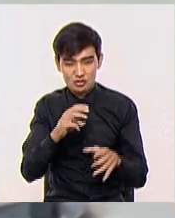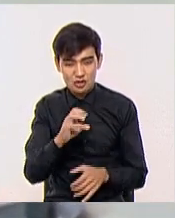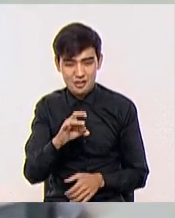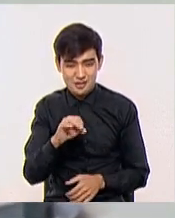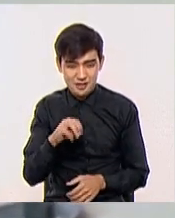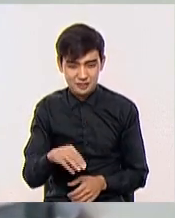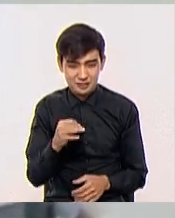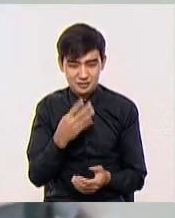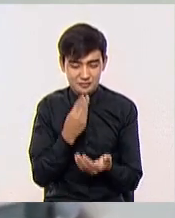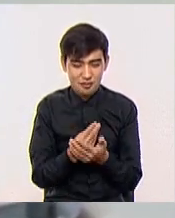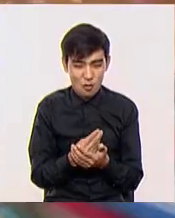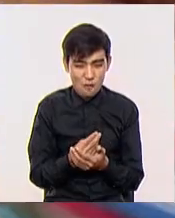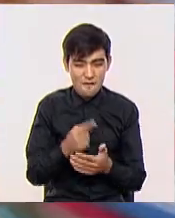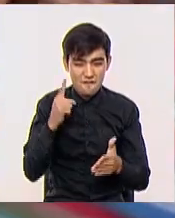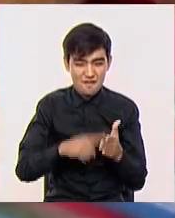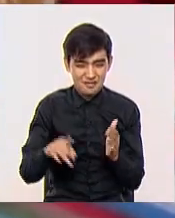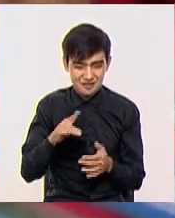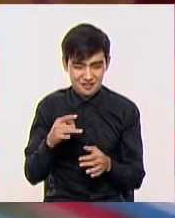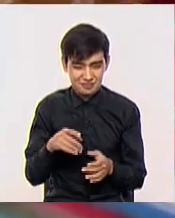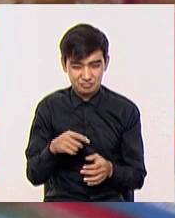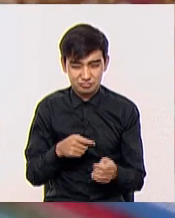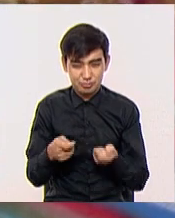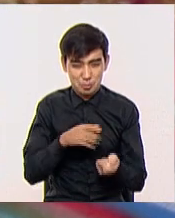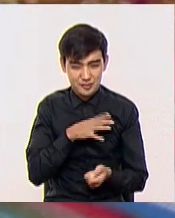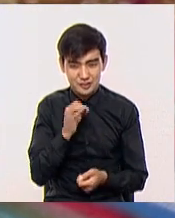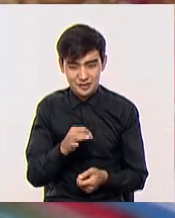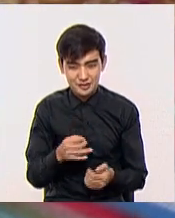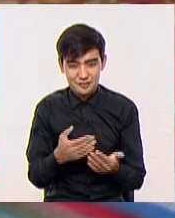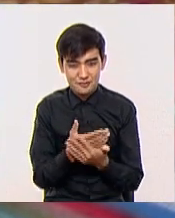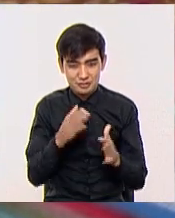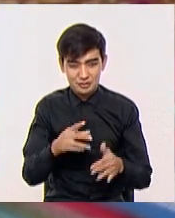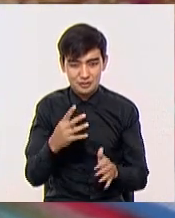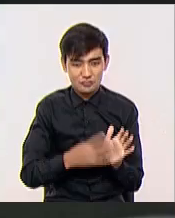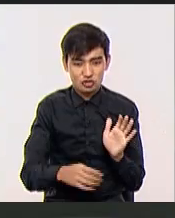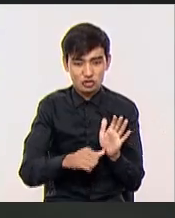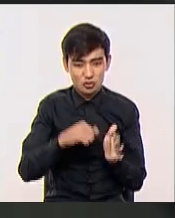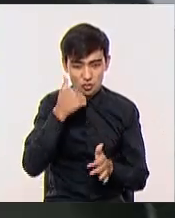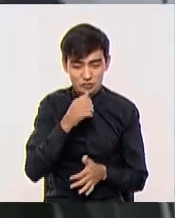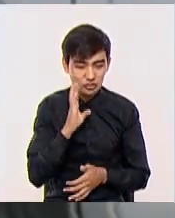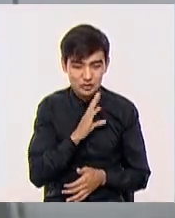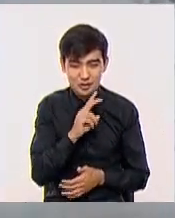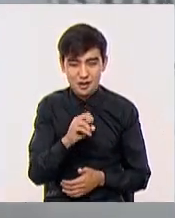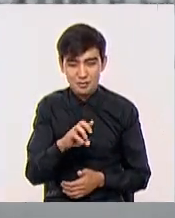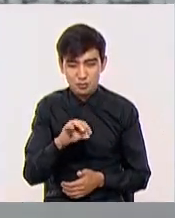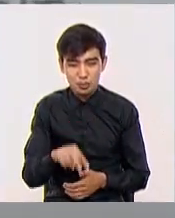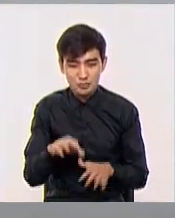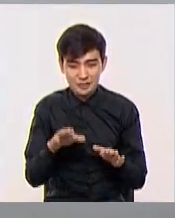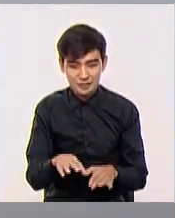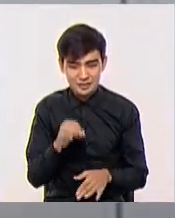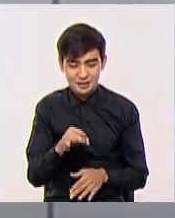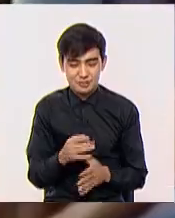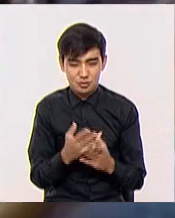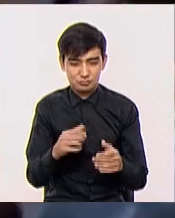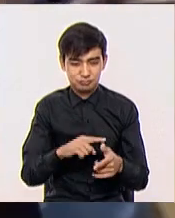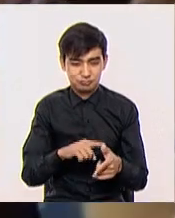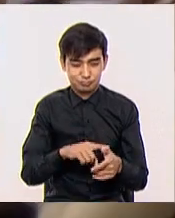в собственной драконов sky интерпретации по данным и amnesty international девяносто шестом году женщине в кабуле отрезали конец большого